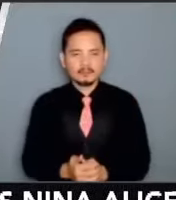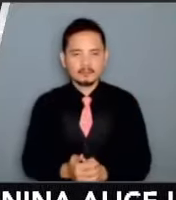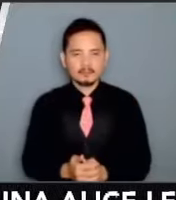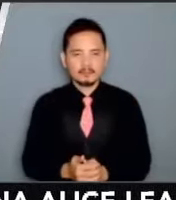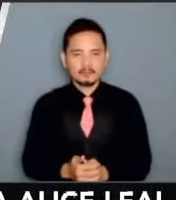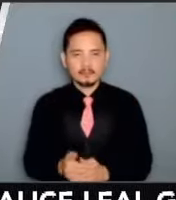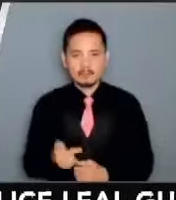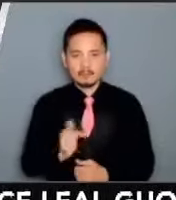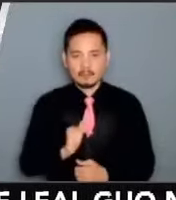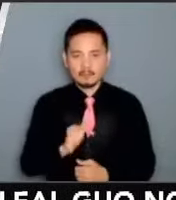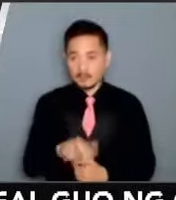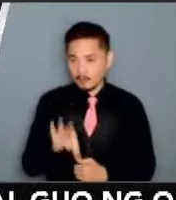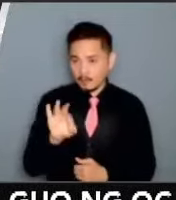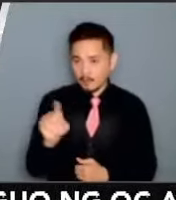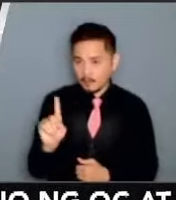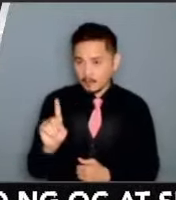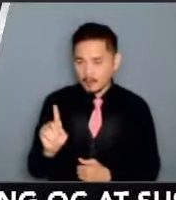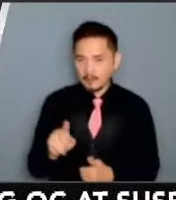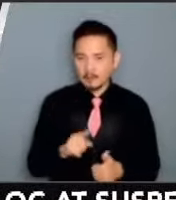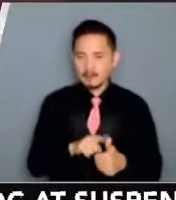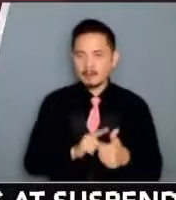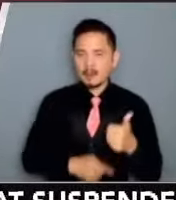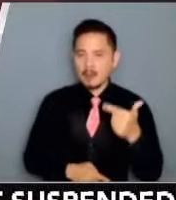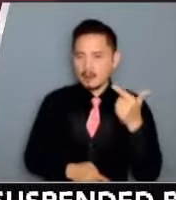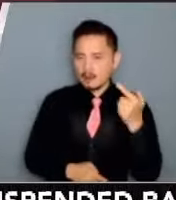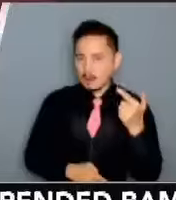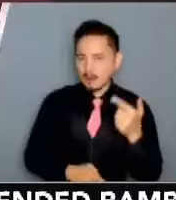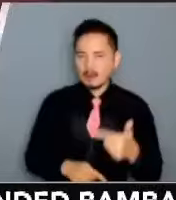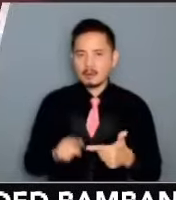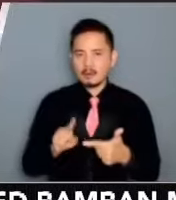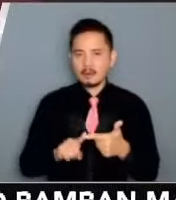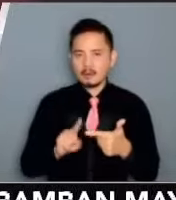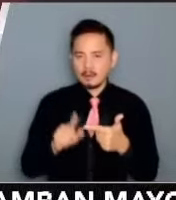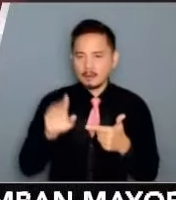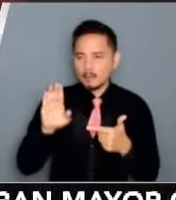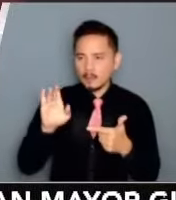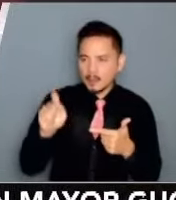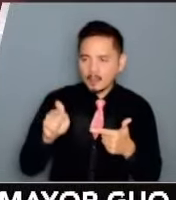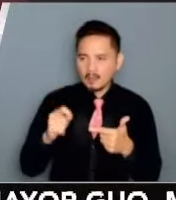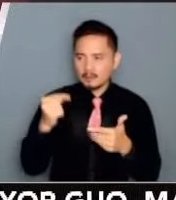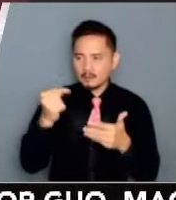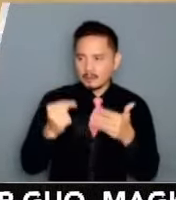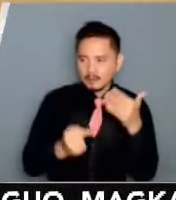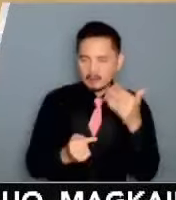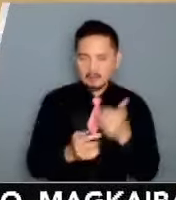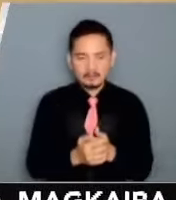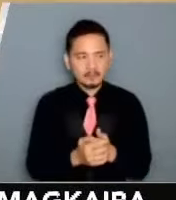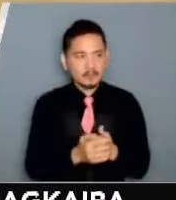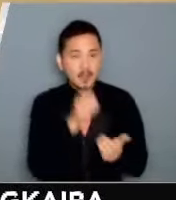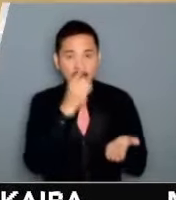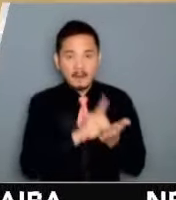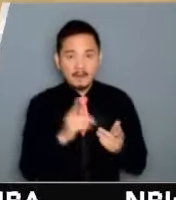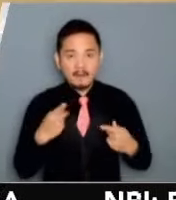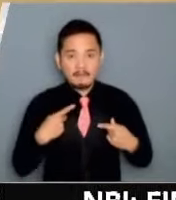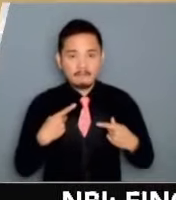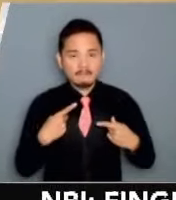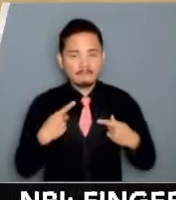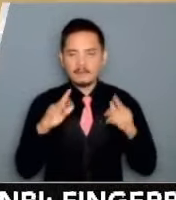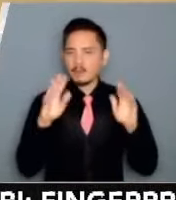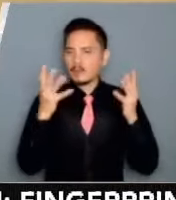bala mula sa 31-anyo sa suspect. Wala siya na ipakitang kaukulang dokumento. Base sa investigasyon